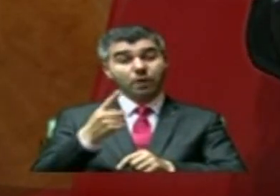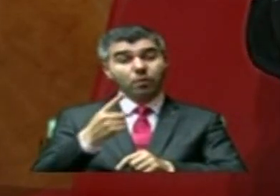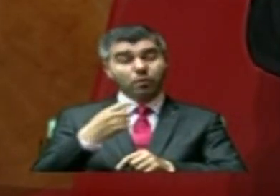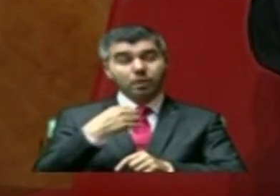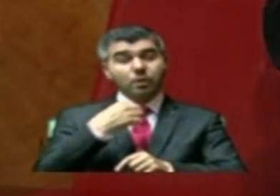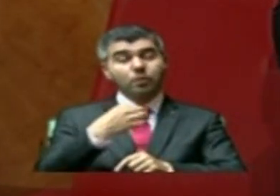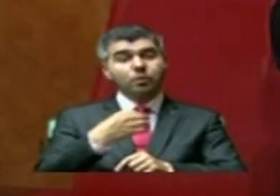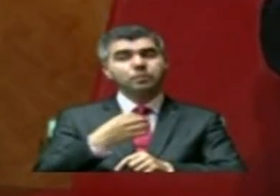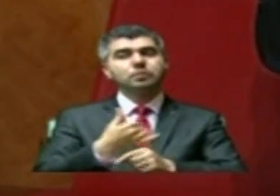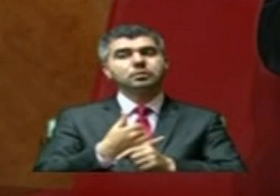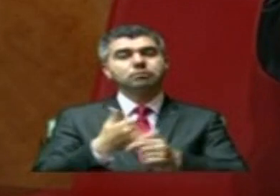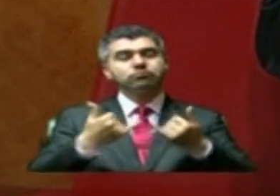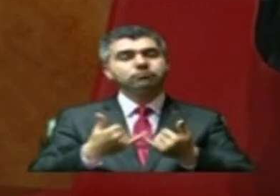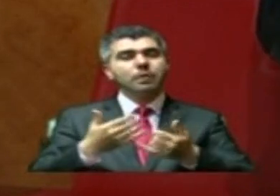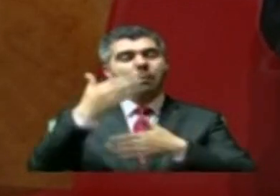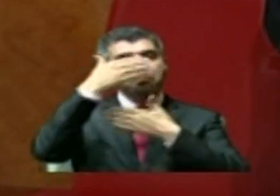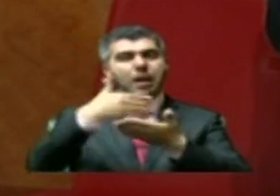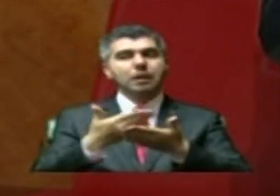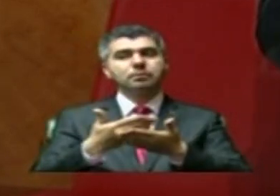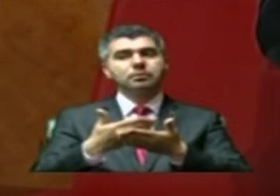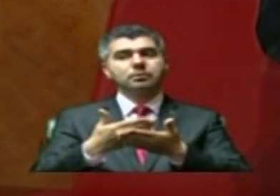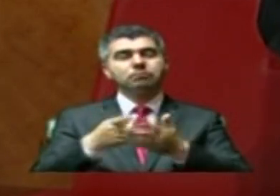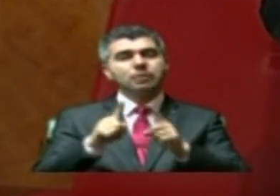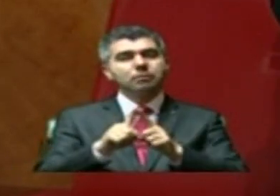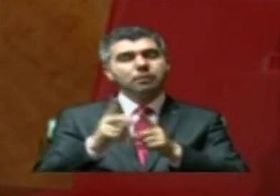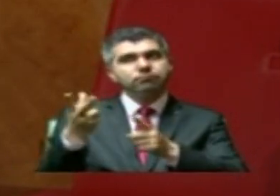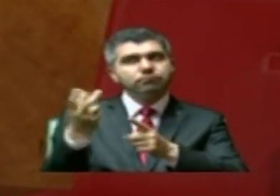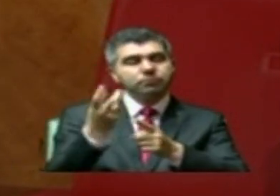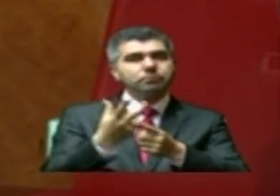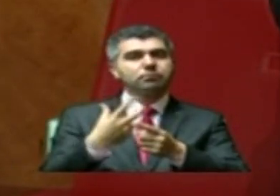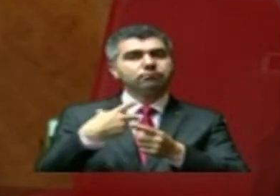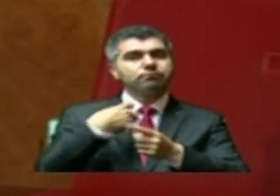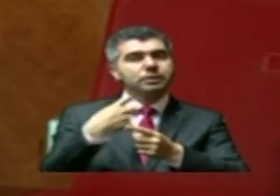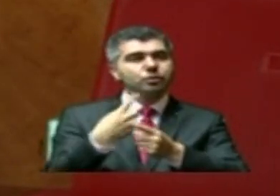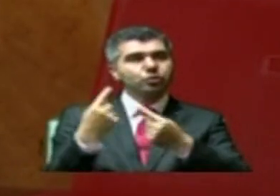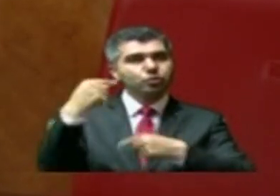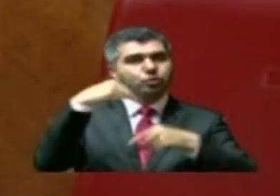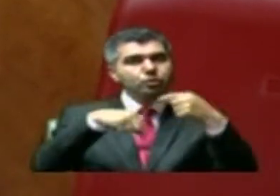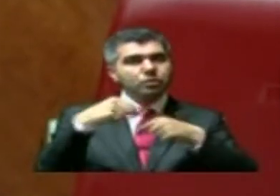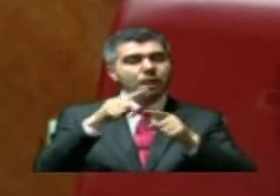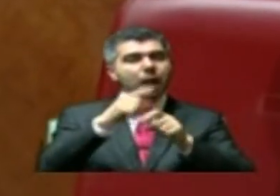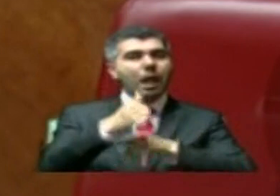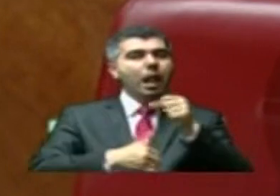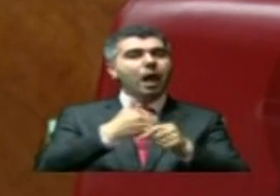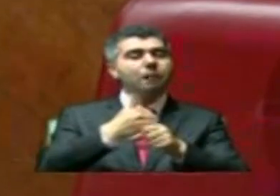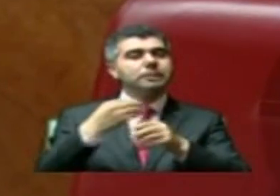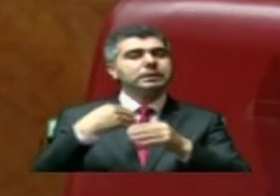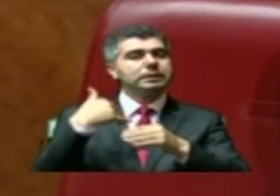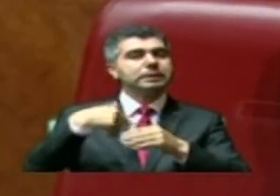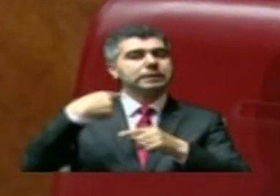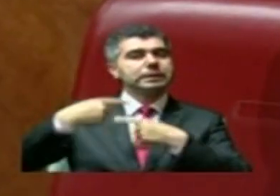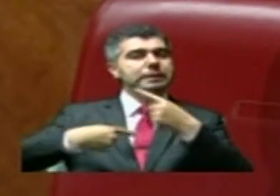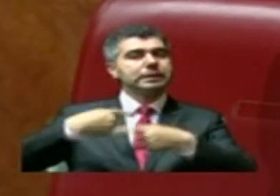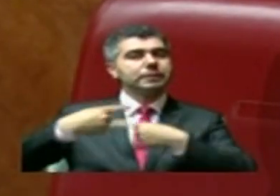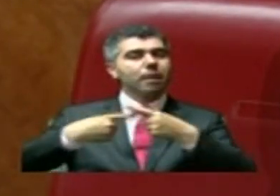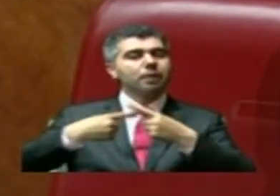الحالية، المغرب من ناحية جلب الاستثمارات والمناخ الاستثمار يتقدم سنة بعد أخرى، كان واحد العدد ديال